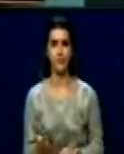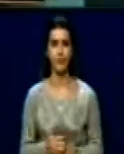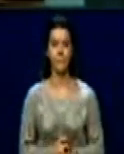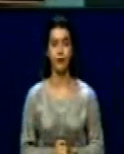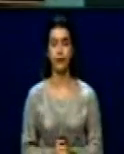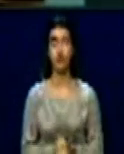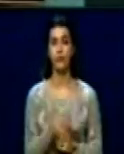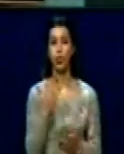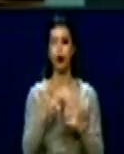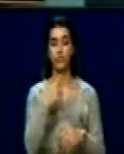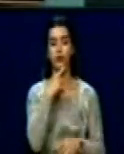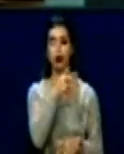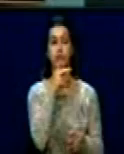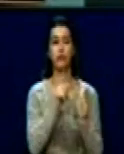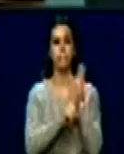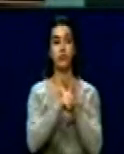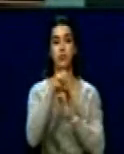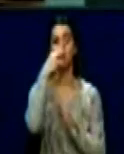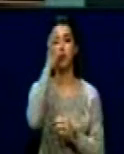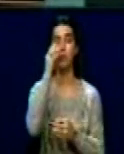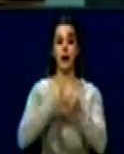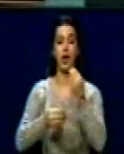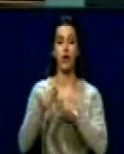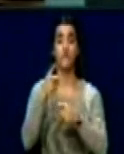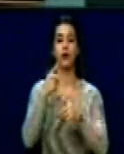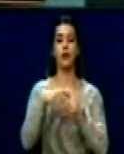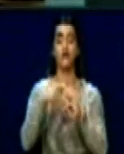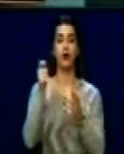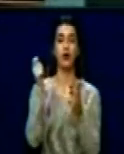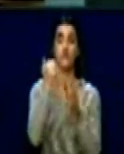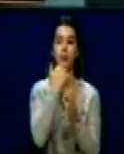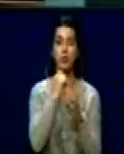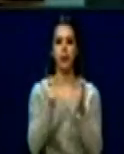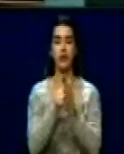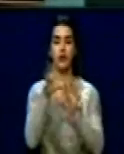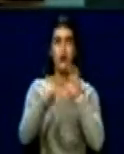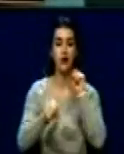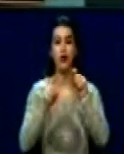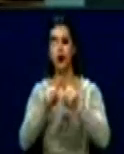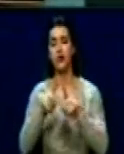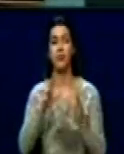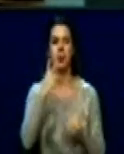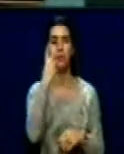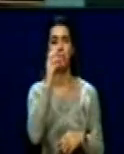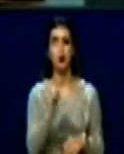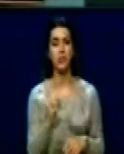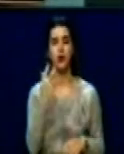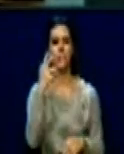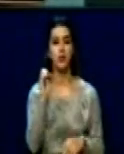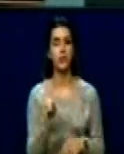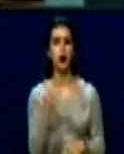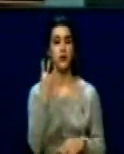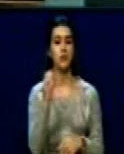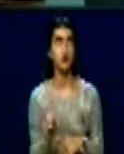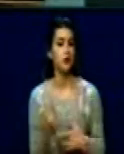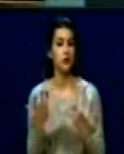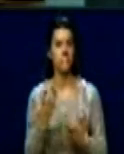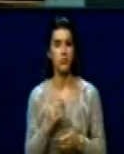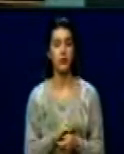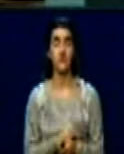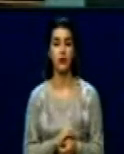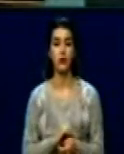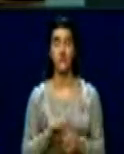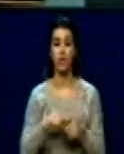kemi rritje ekonomike duke ju falendëruar dhe investimet publike kështu me rast që kemi pas deri tash, ndoshta 2%, ndoshta 3%, ndoshta 4%, por nuk do të kemi rritje